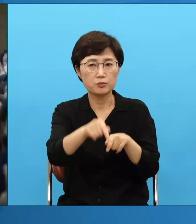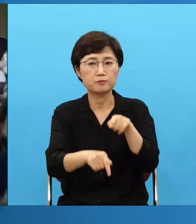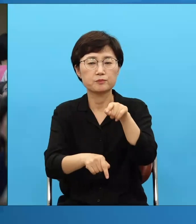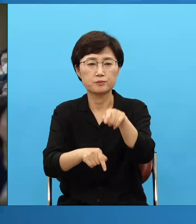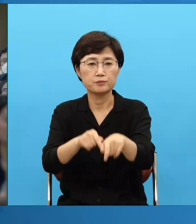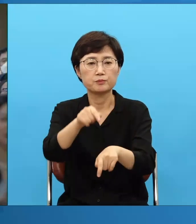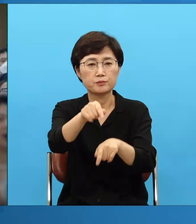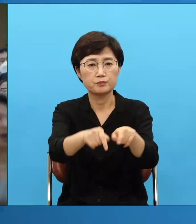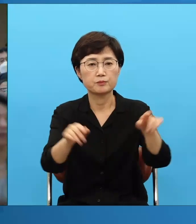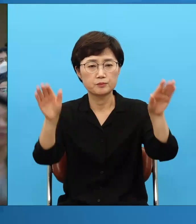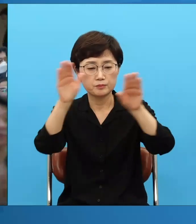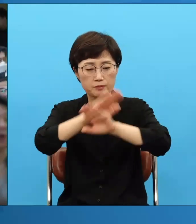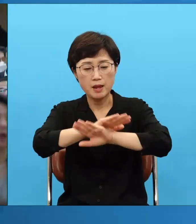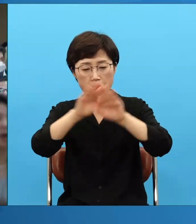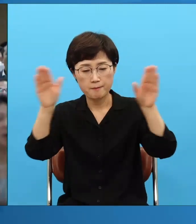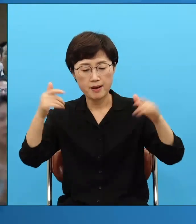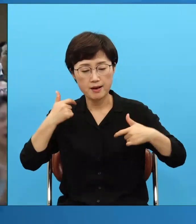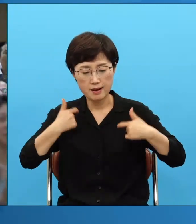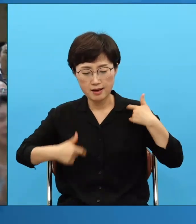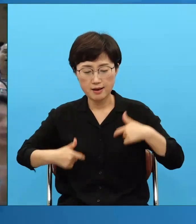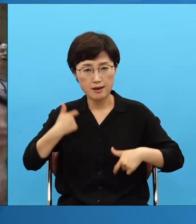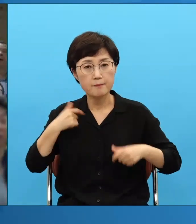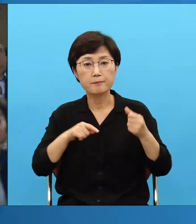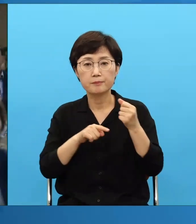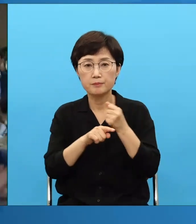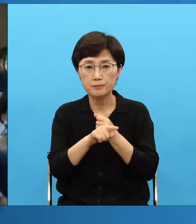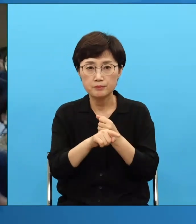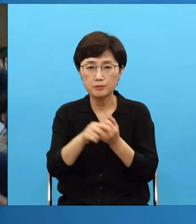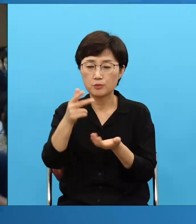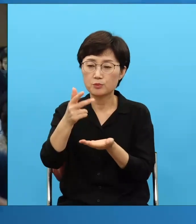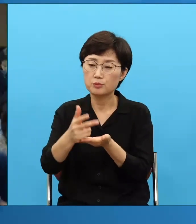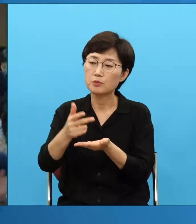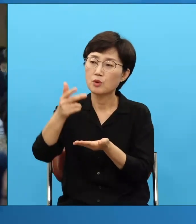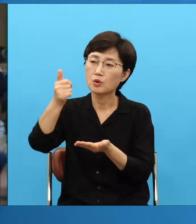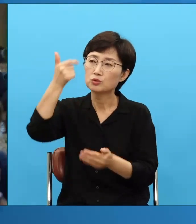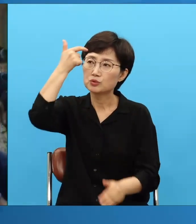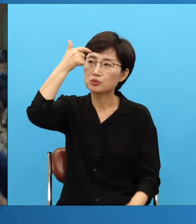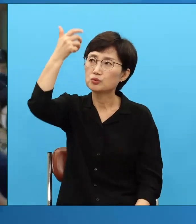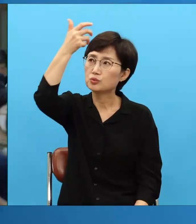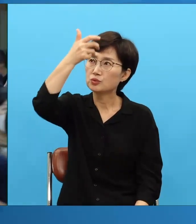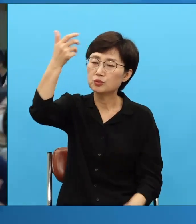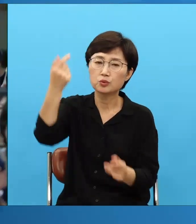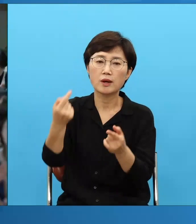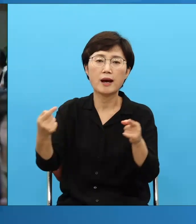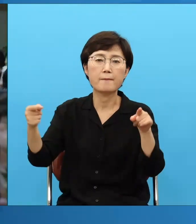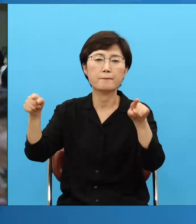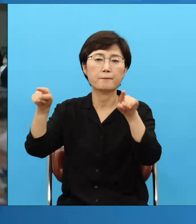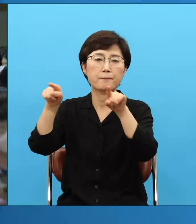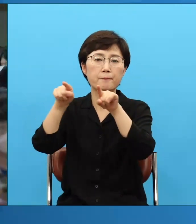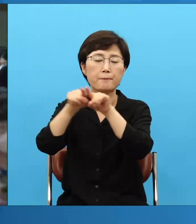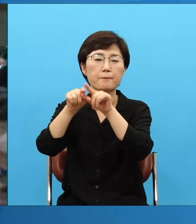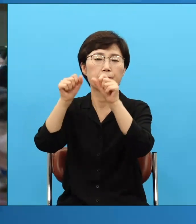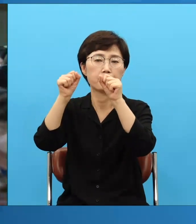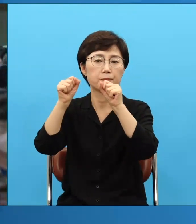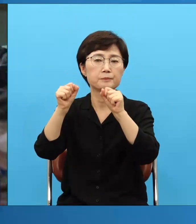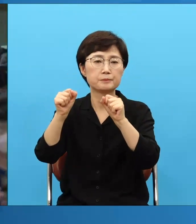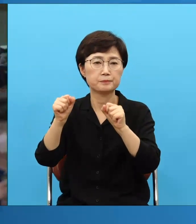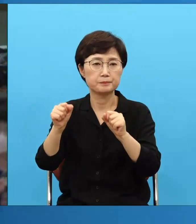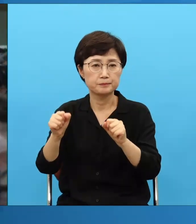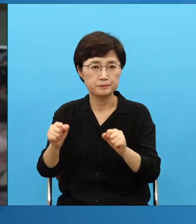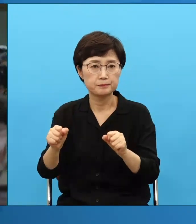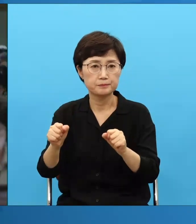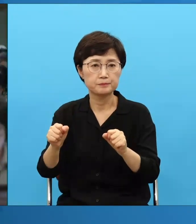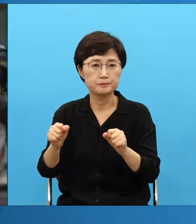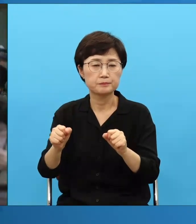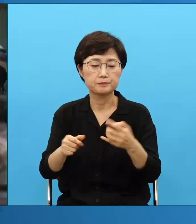좁은 길을 걸으며 만나 기뻐하는 것 주의 영이 함께하니 우리